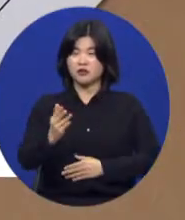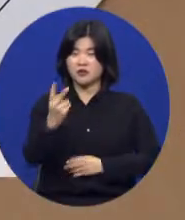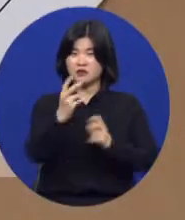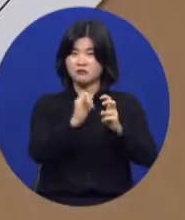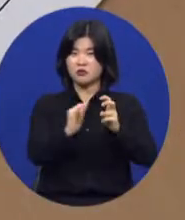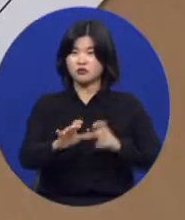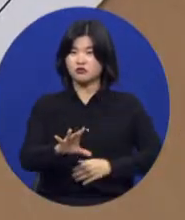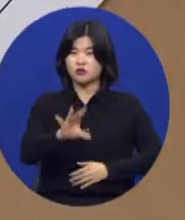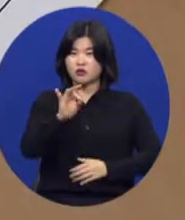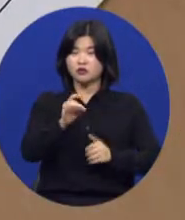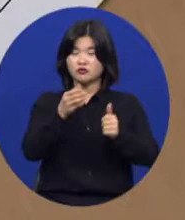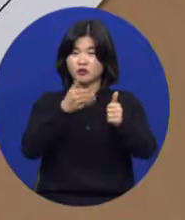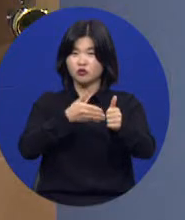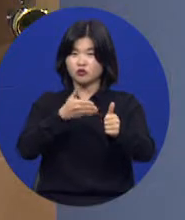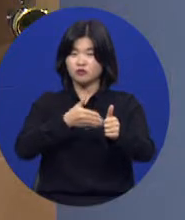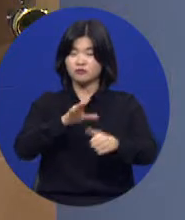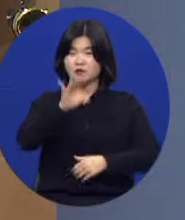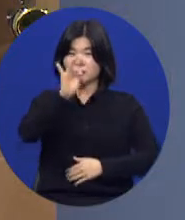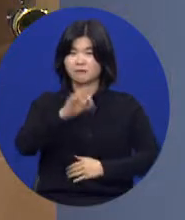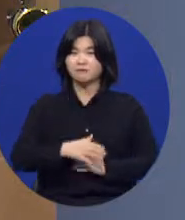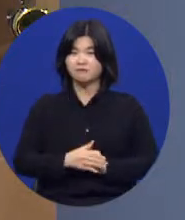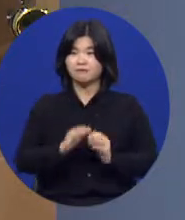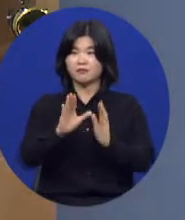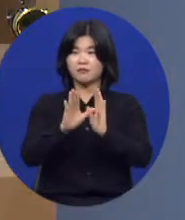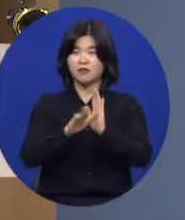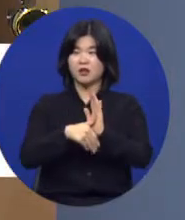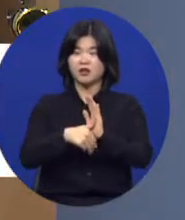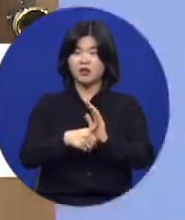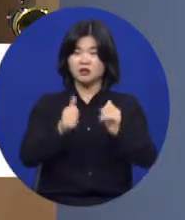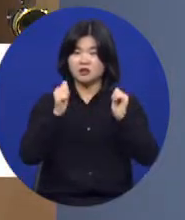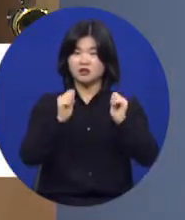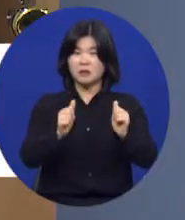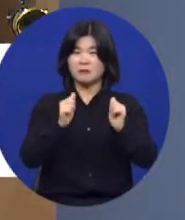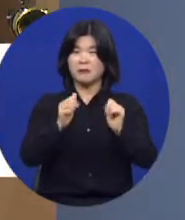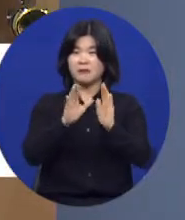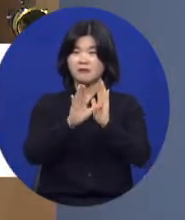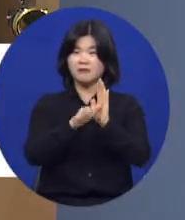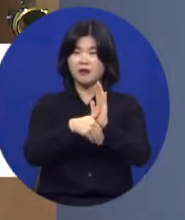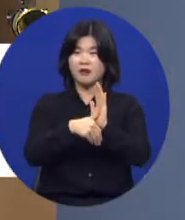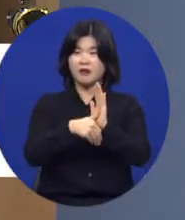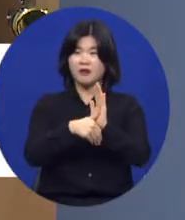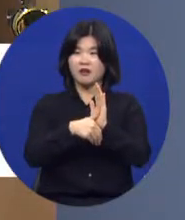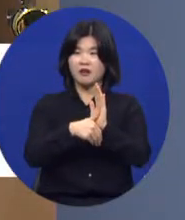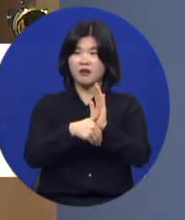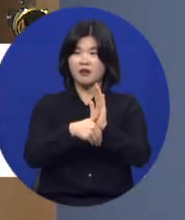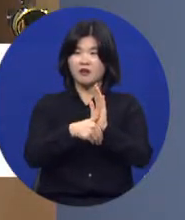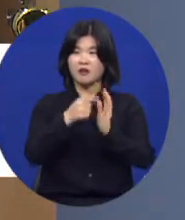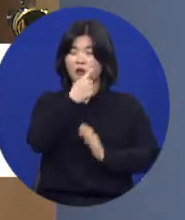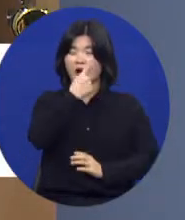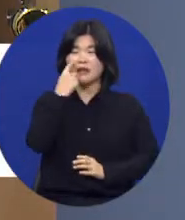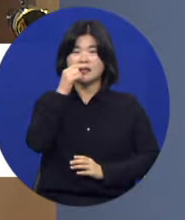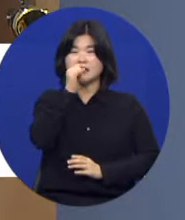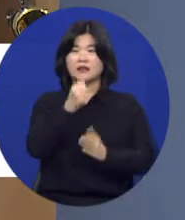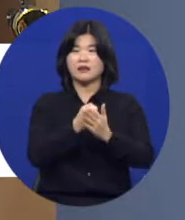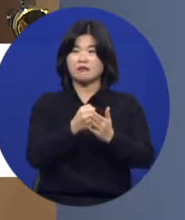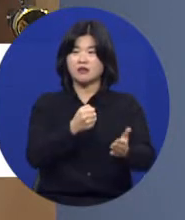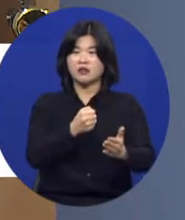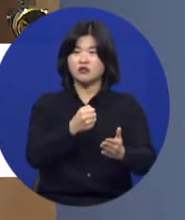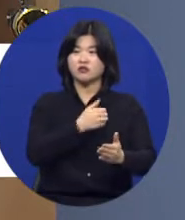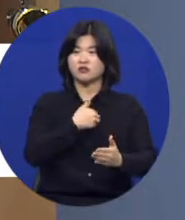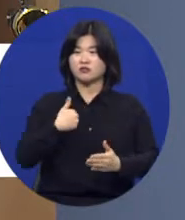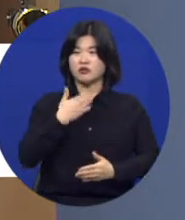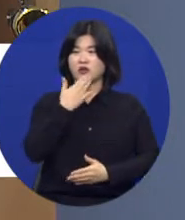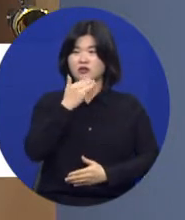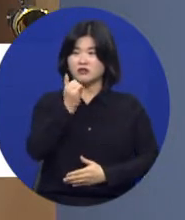20명을 우선 청구한 겁니다. 그 당시에 군사재판을 이루어진 그 형태는 다 입증되어 있기 때문에 그런 것들이 충분히 관련